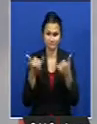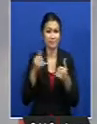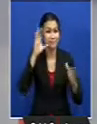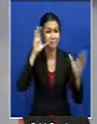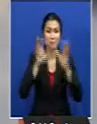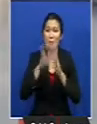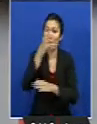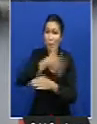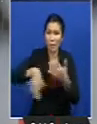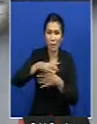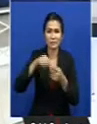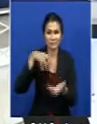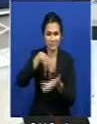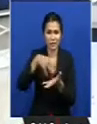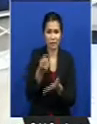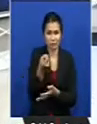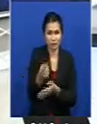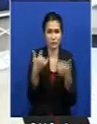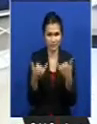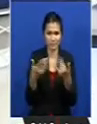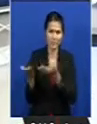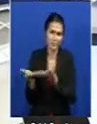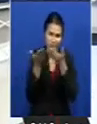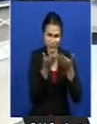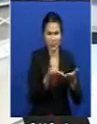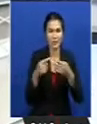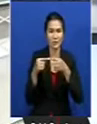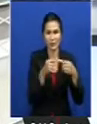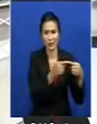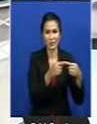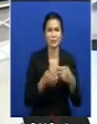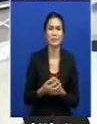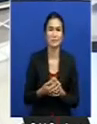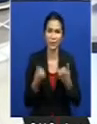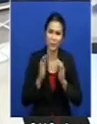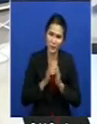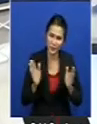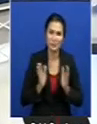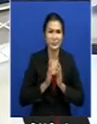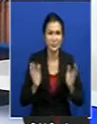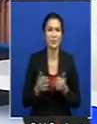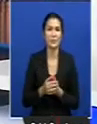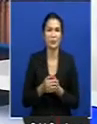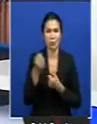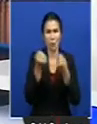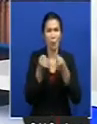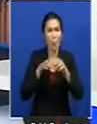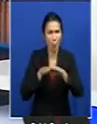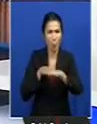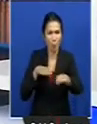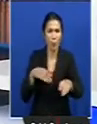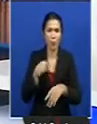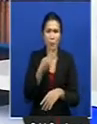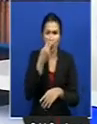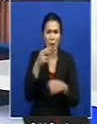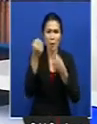าศภาพรวมที่เกิดขึ้นสดๆที่นี่ช่วงนี้กลับไปที่สถานีครับ ค่ะขอบคุณค่ะขอบคุณค่ะ รถแน่นจริงๆนะคะเห็น